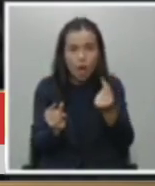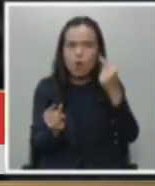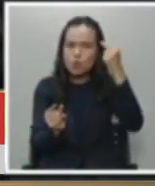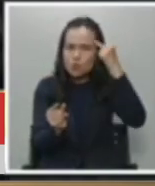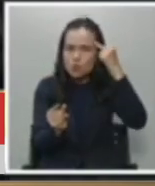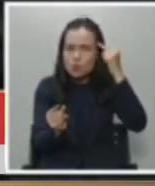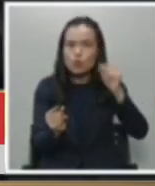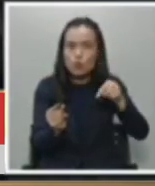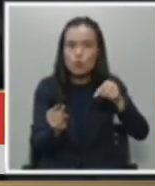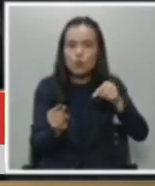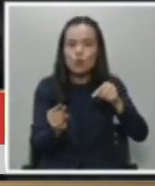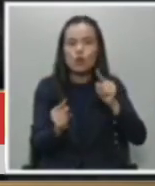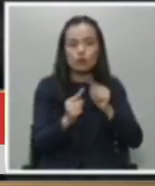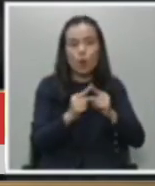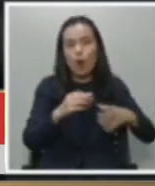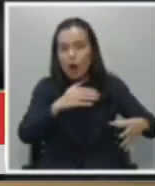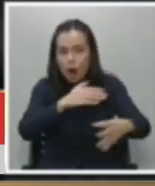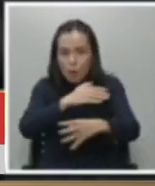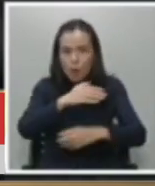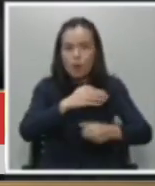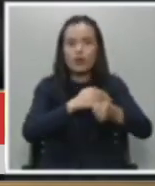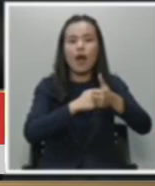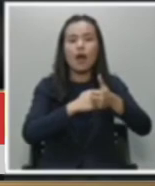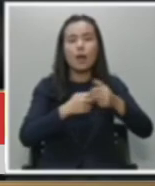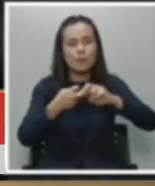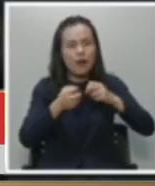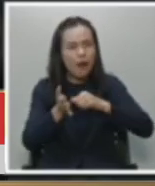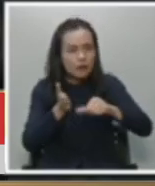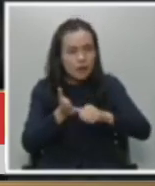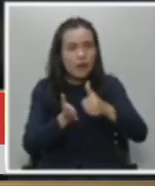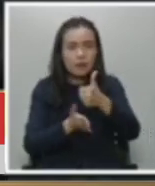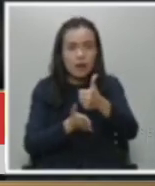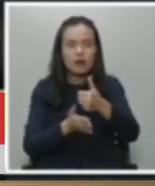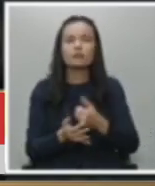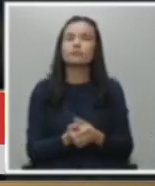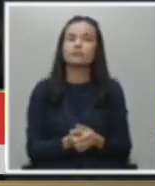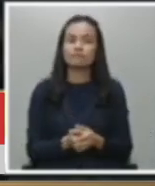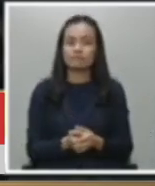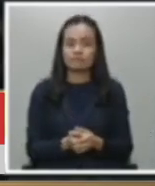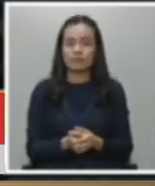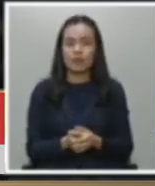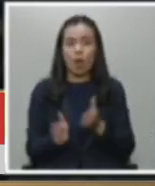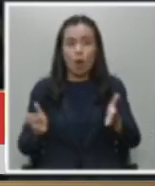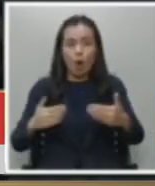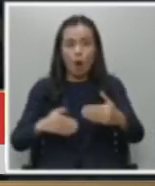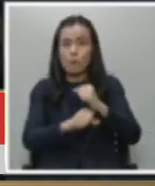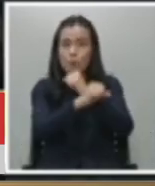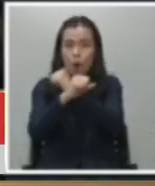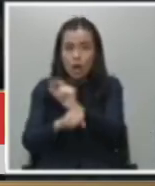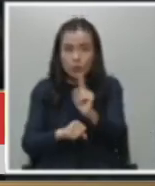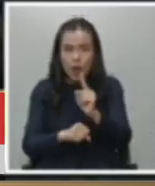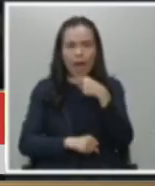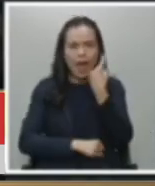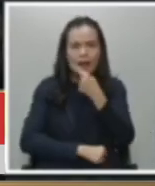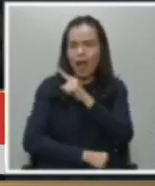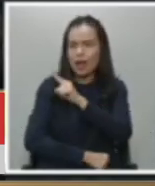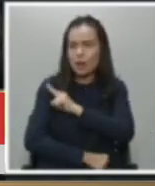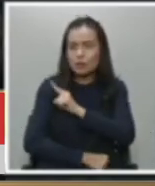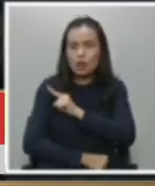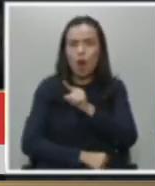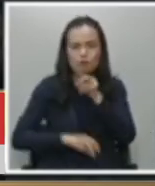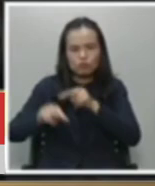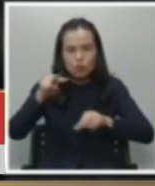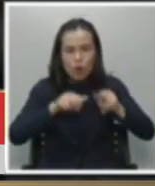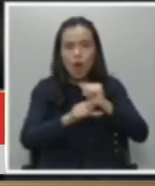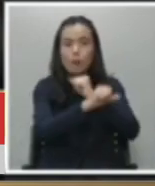ะเผชิญเหตุที่จะก้าวแก้ไขสถานการณ์ได้กระทั่งกระสุนอยู่ตรงไหนใครเข้าเวรยามซึ่